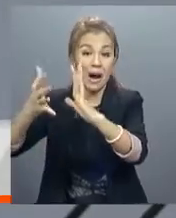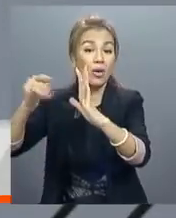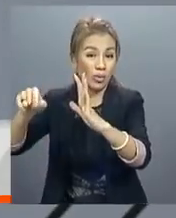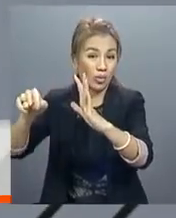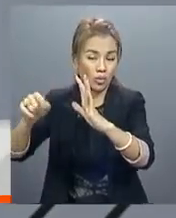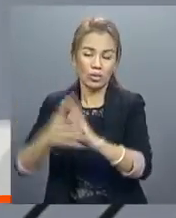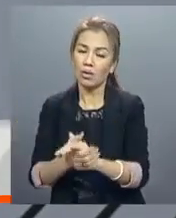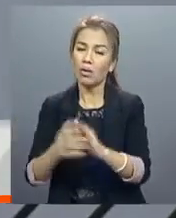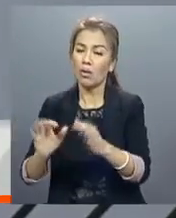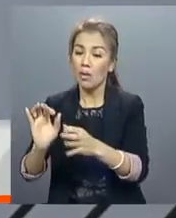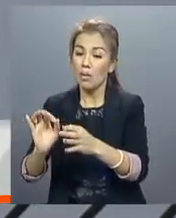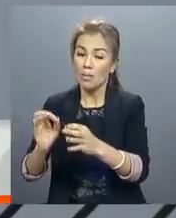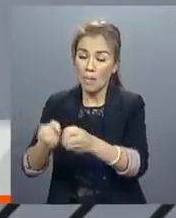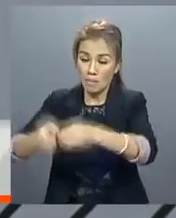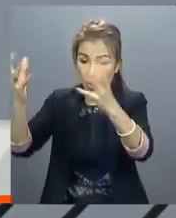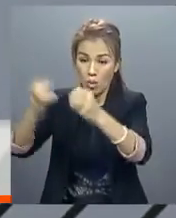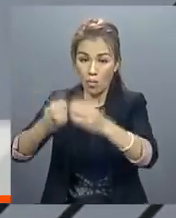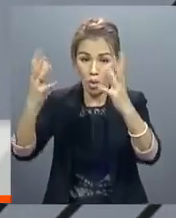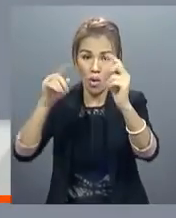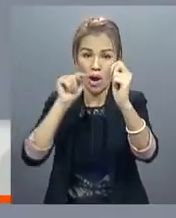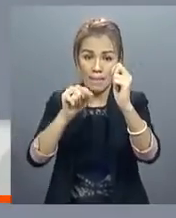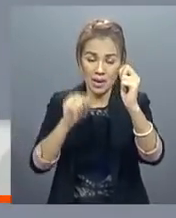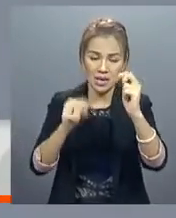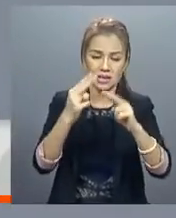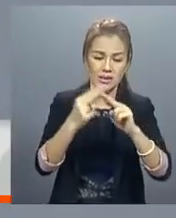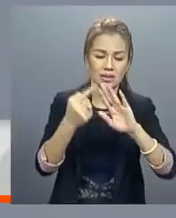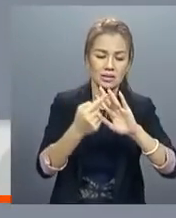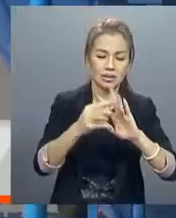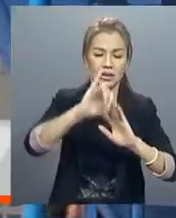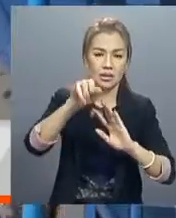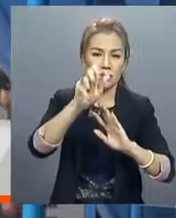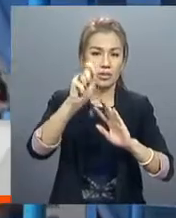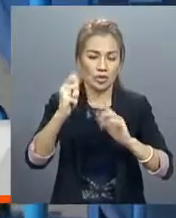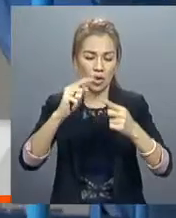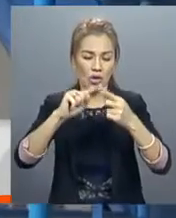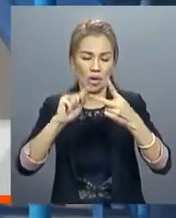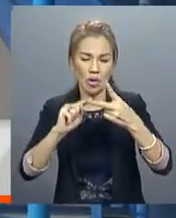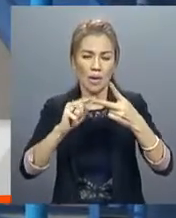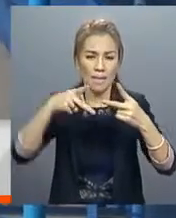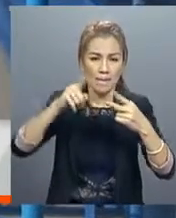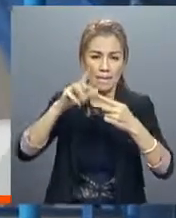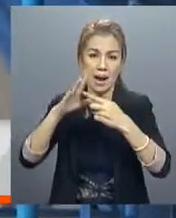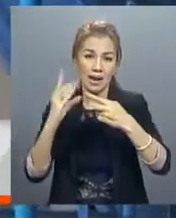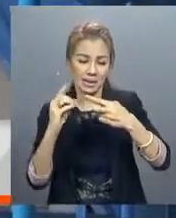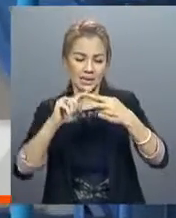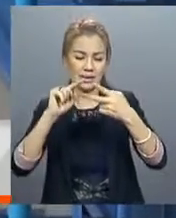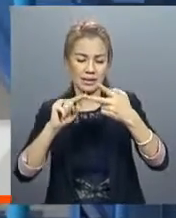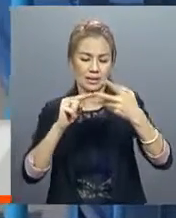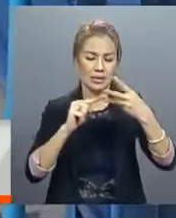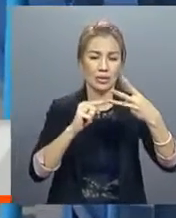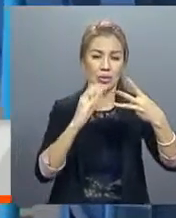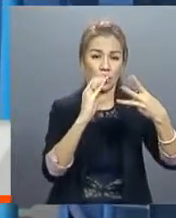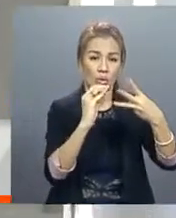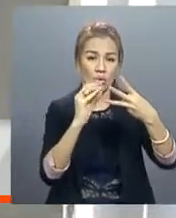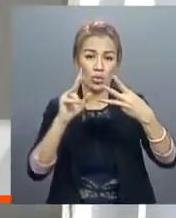และเหตุลอบวางระเบิดเกิดขึ้นในพื้นที่3อำเภอคืออำเภอเจาะไอร้องอำเภอสวยปาดีและอำเภอสวยโกลกมีทั้งหมด11การมีเจ้าหน้าที่ได้รับบ